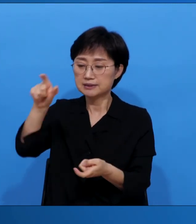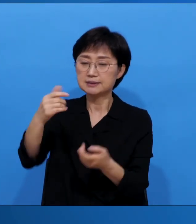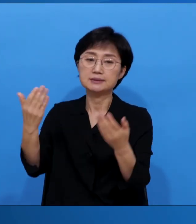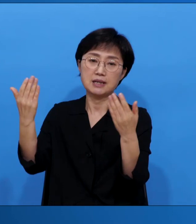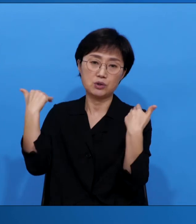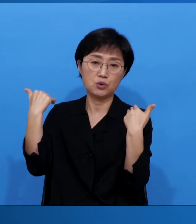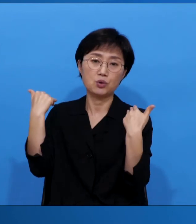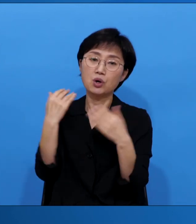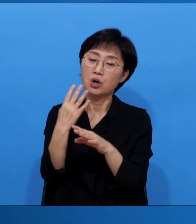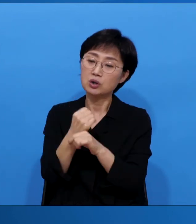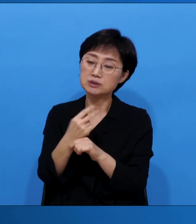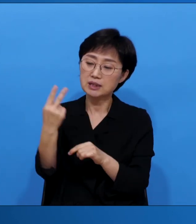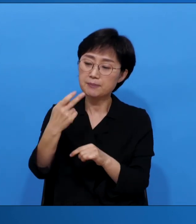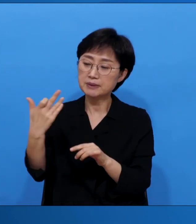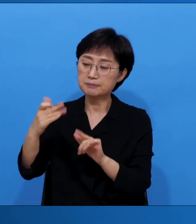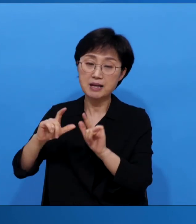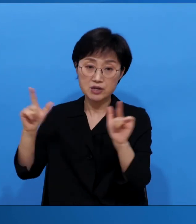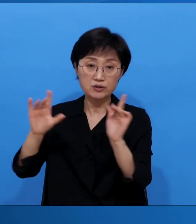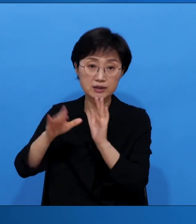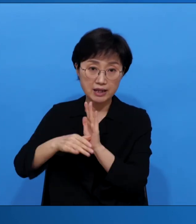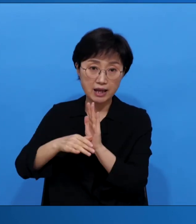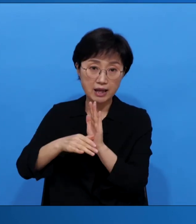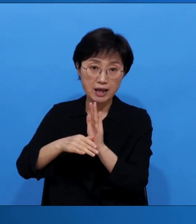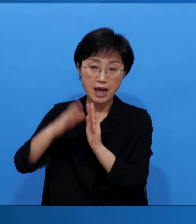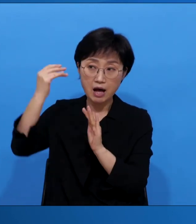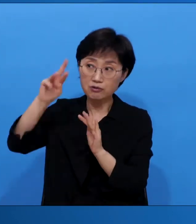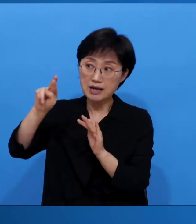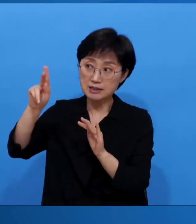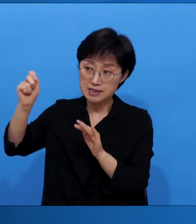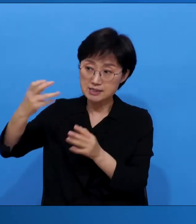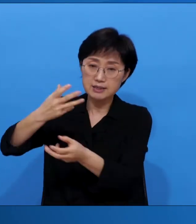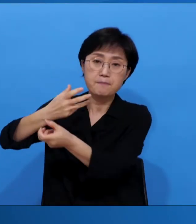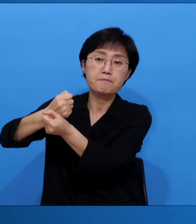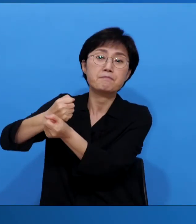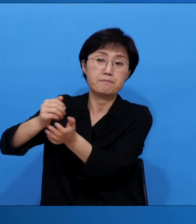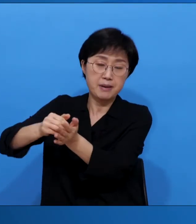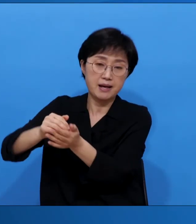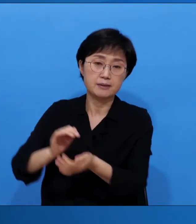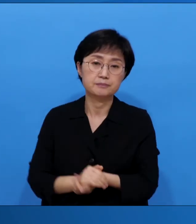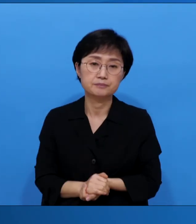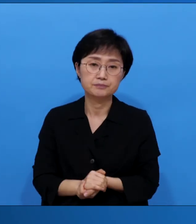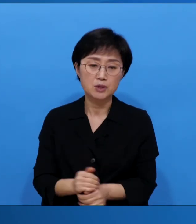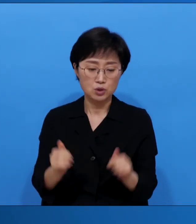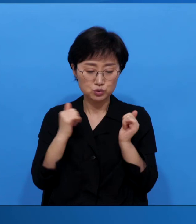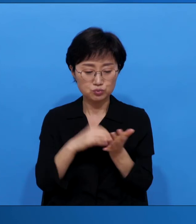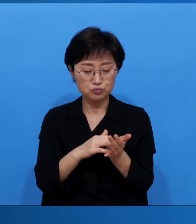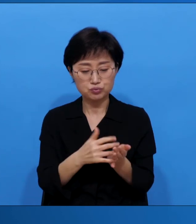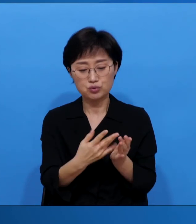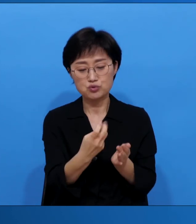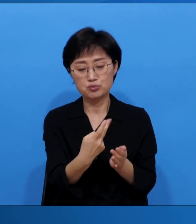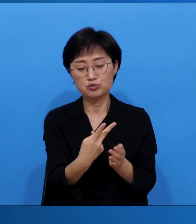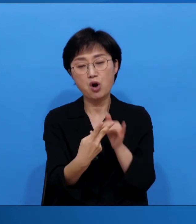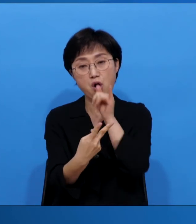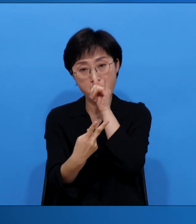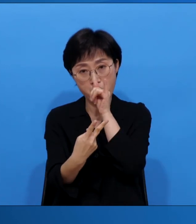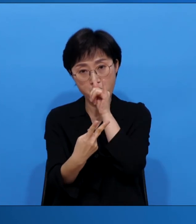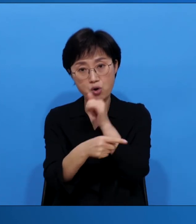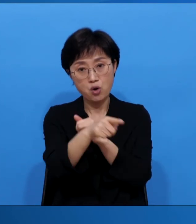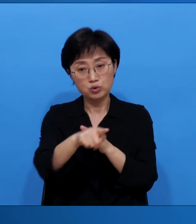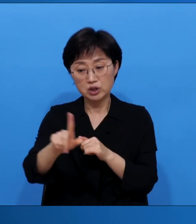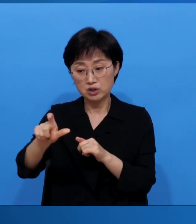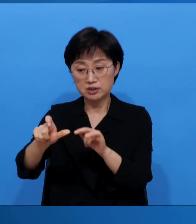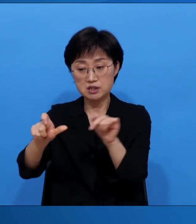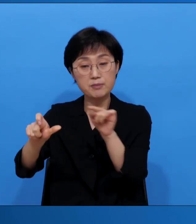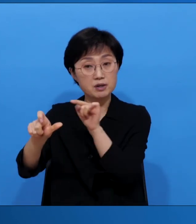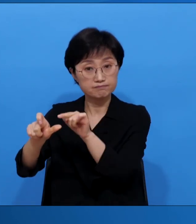2월 한국 RTS와 MOU를 맺게 되었습니다. 이후 지금까지 22명의 졸업자를 배출하였으며 이 중